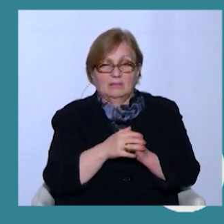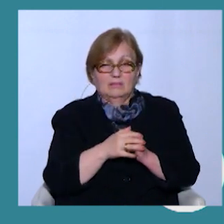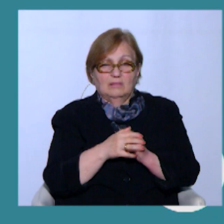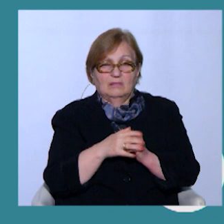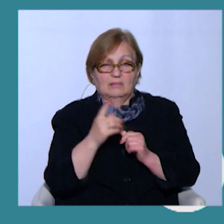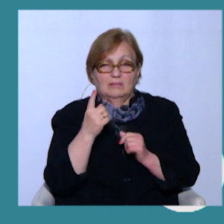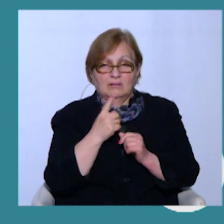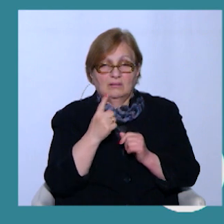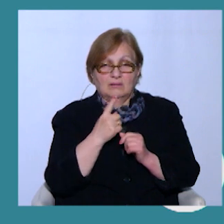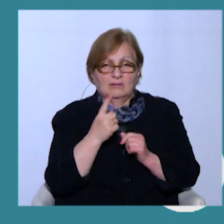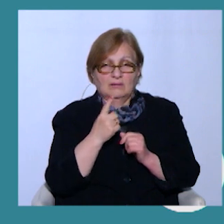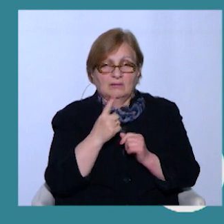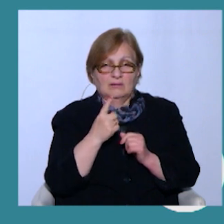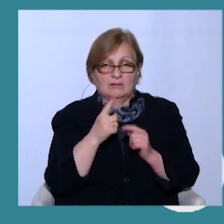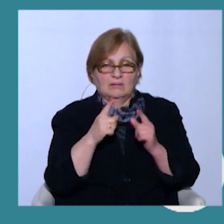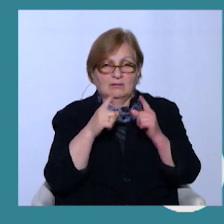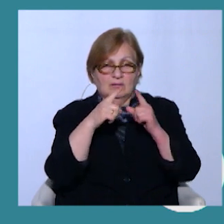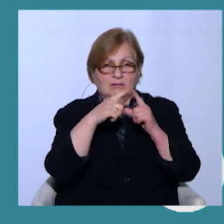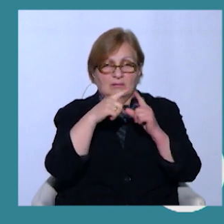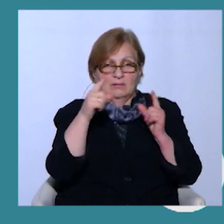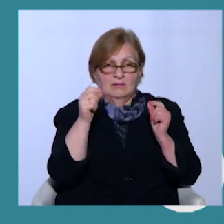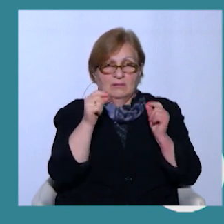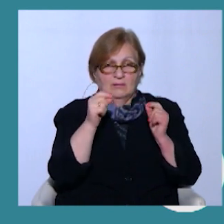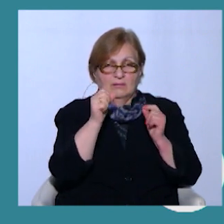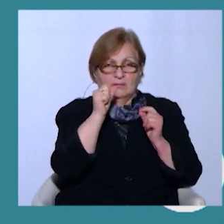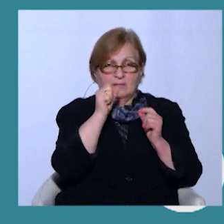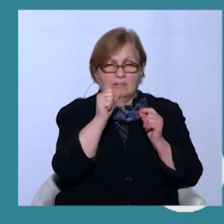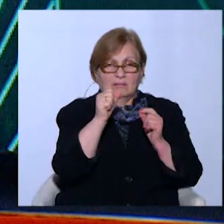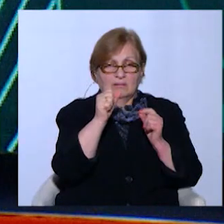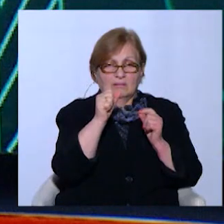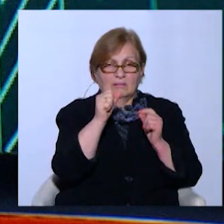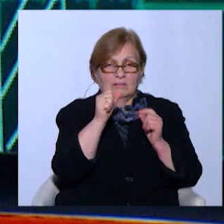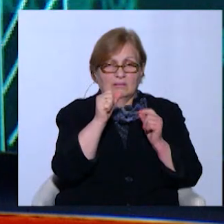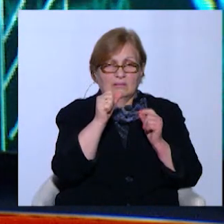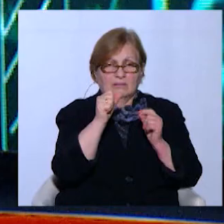აი პირველი სამკუთხედიდან, ოღონ ეს არ ამოგერიოთ, ნახე, A სამკუთხედი